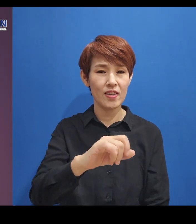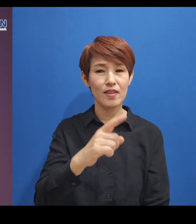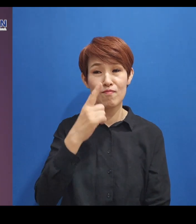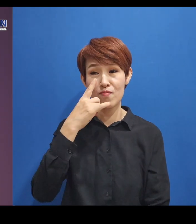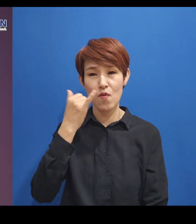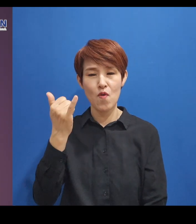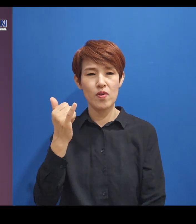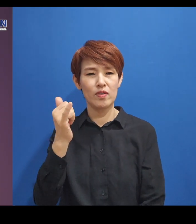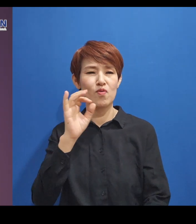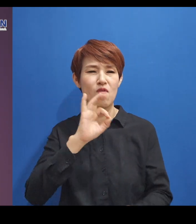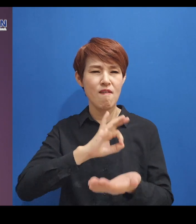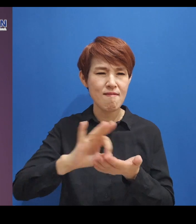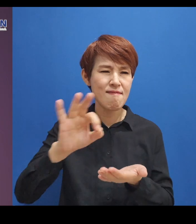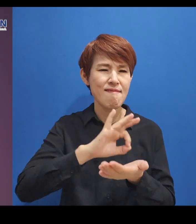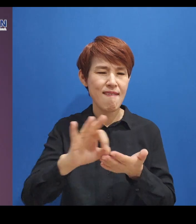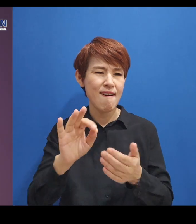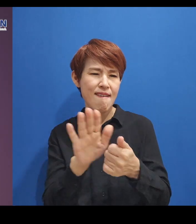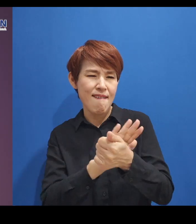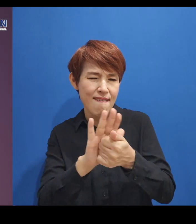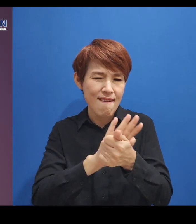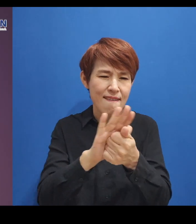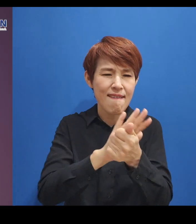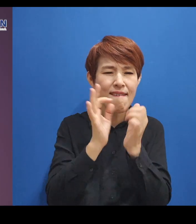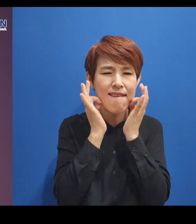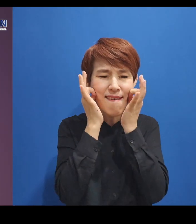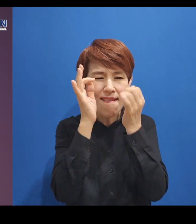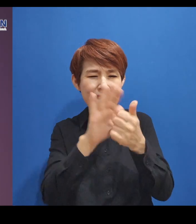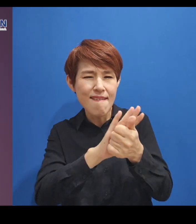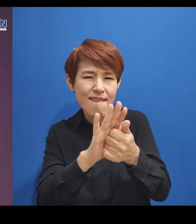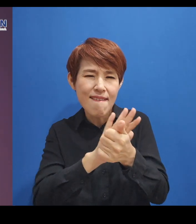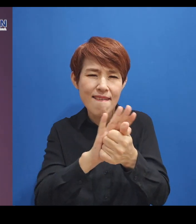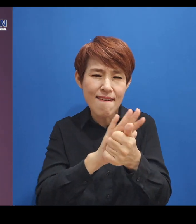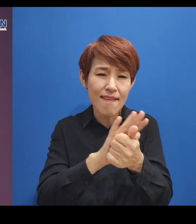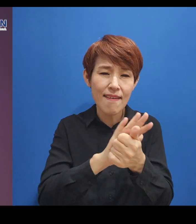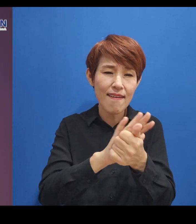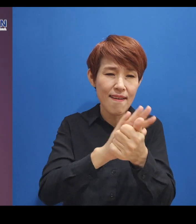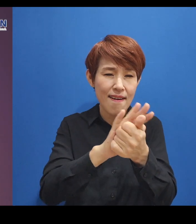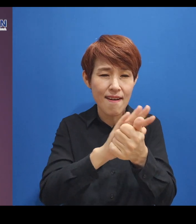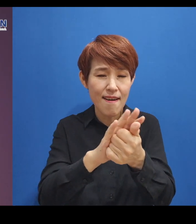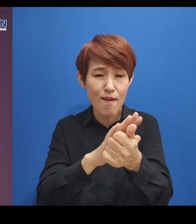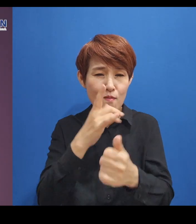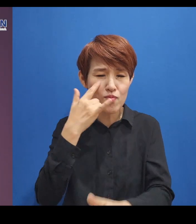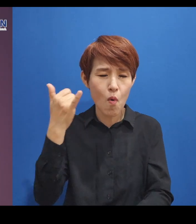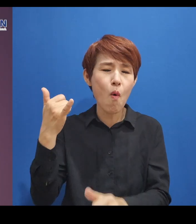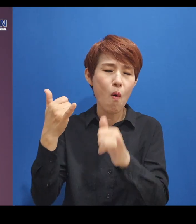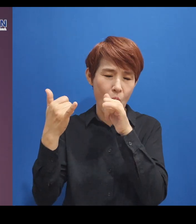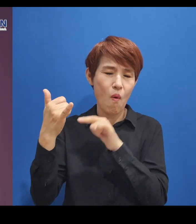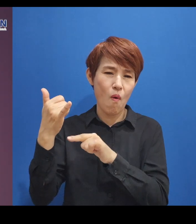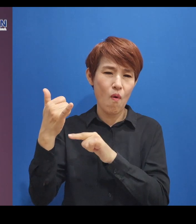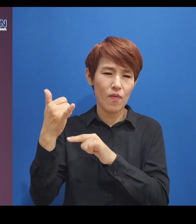많아. 그래서 우리 새끼들에게 다른 자녀들이 누리지 못하는 것까지 다 줬어요.